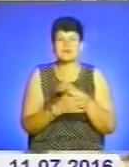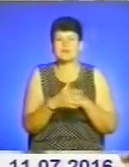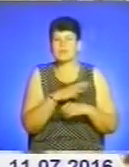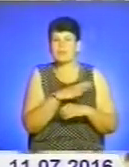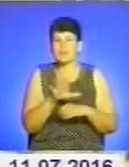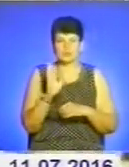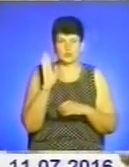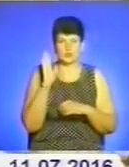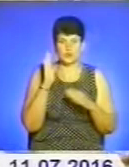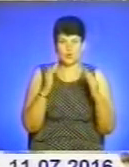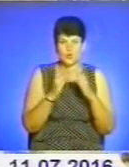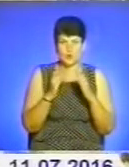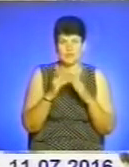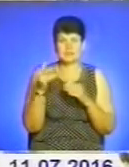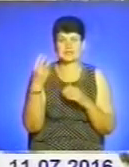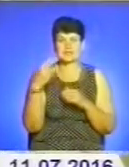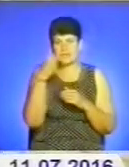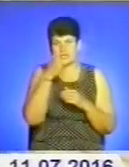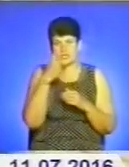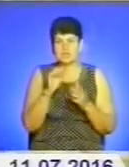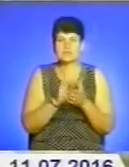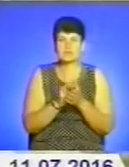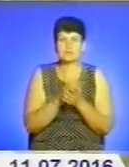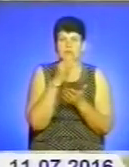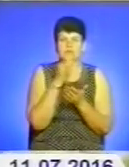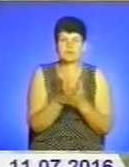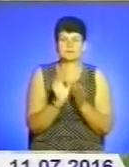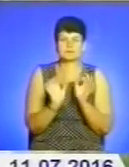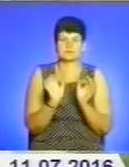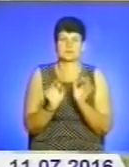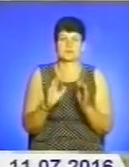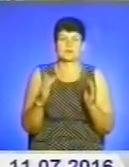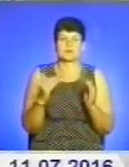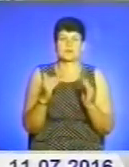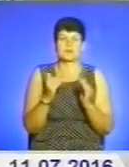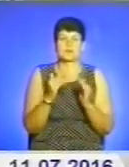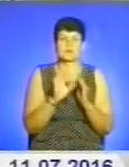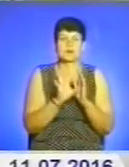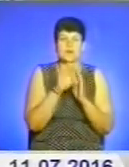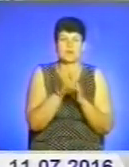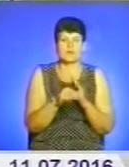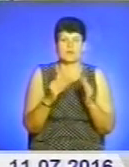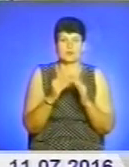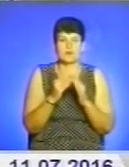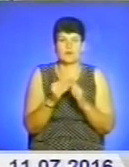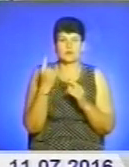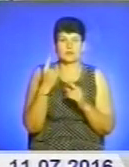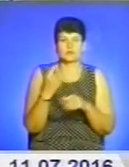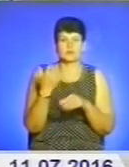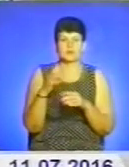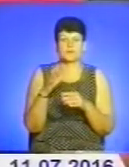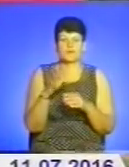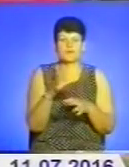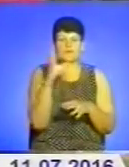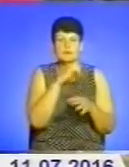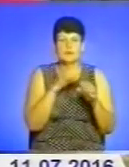її 33-річний знайомий відповідав за безпечне перебування у чужій домівці. А головним торбохватом виступав раніше судимий